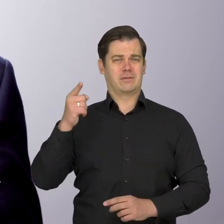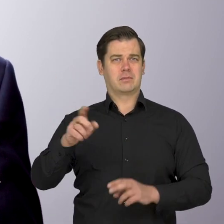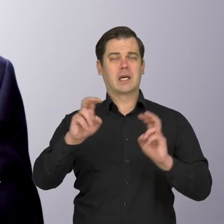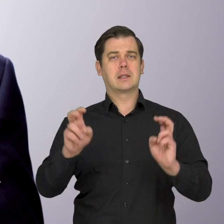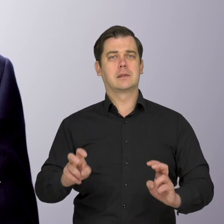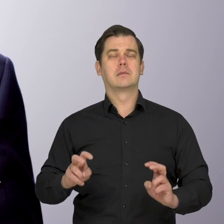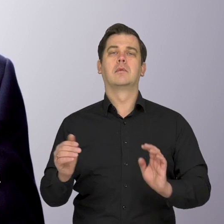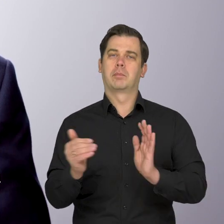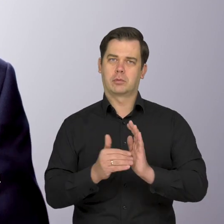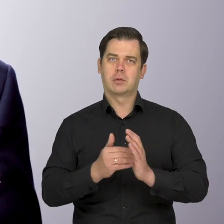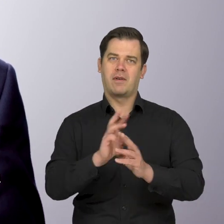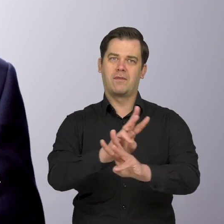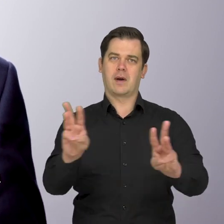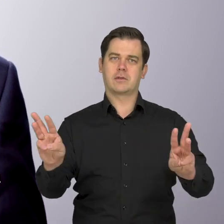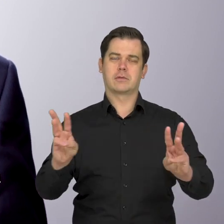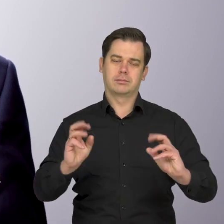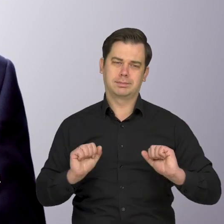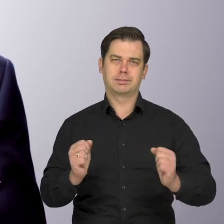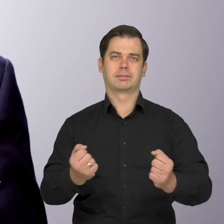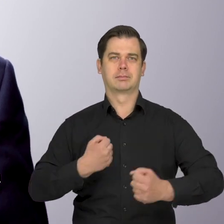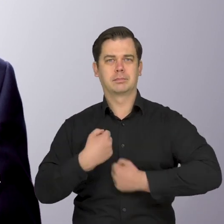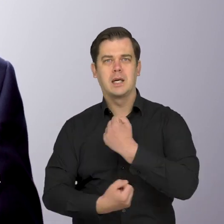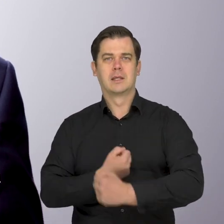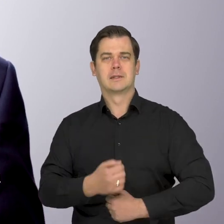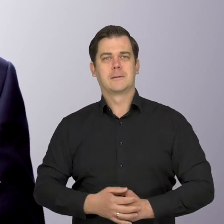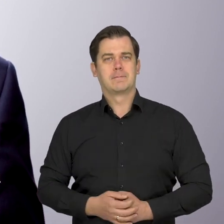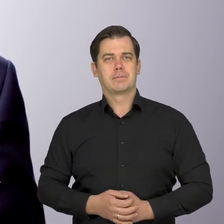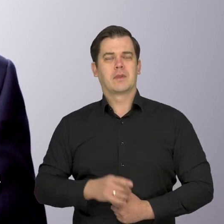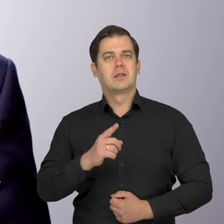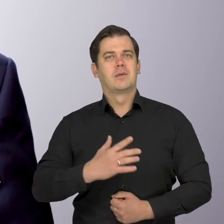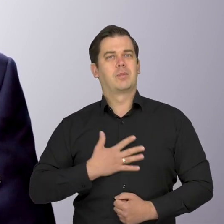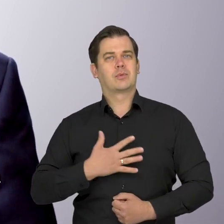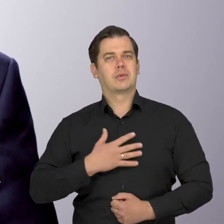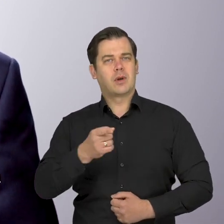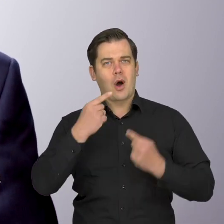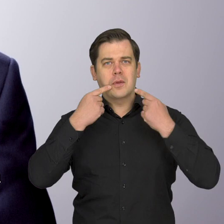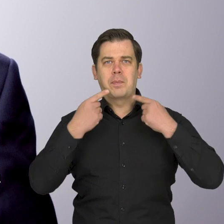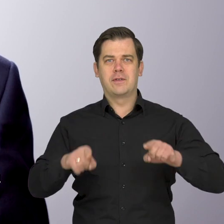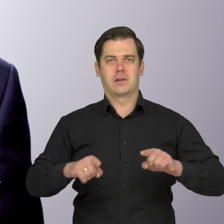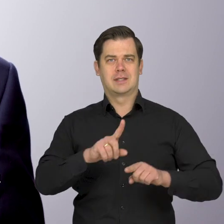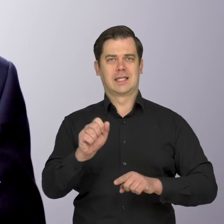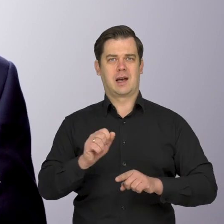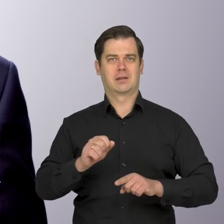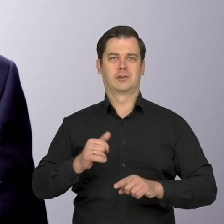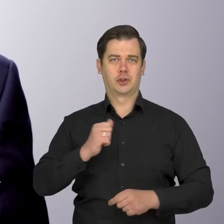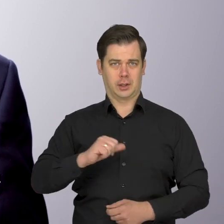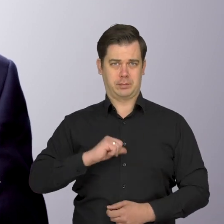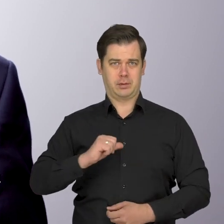skalę, potrzebuje Waszego zaangażowania, poczucia